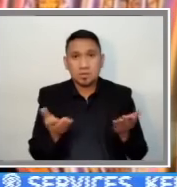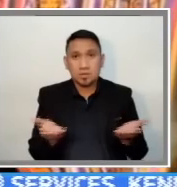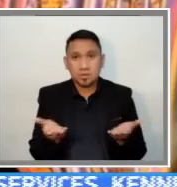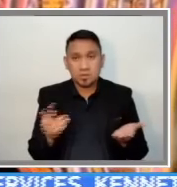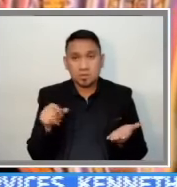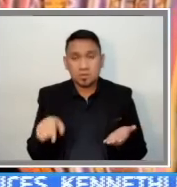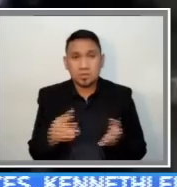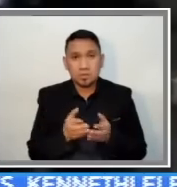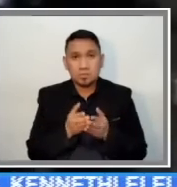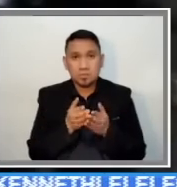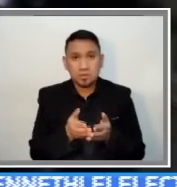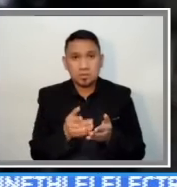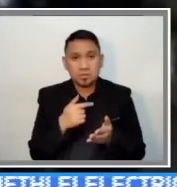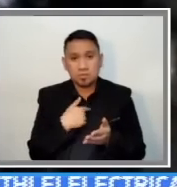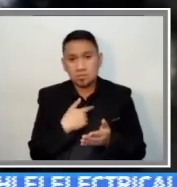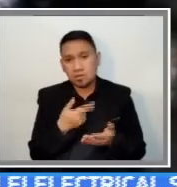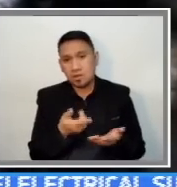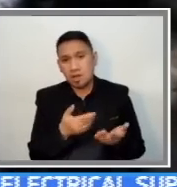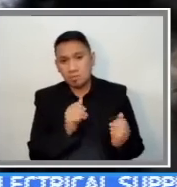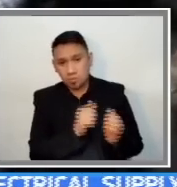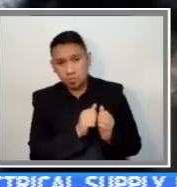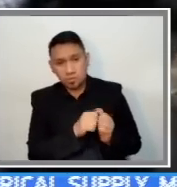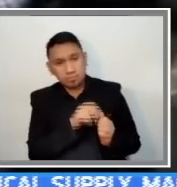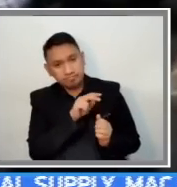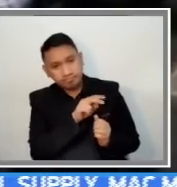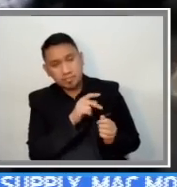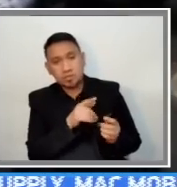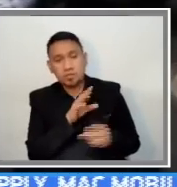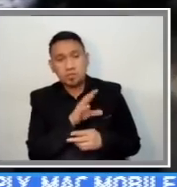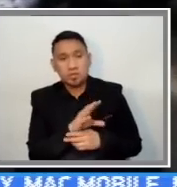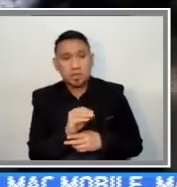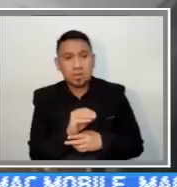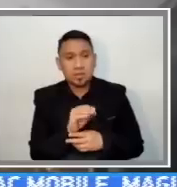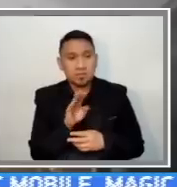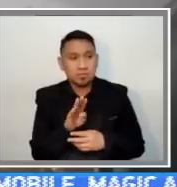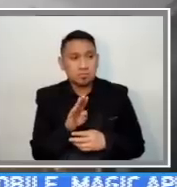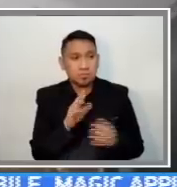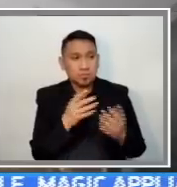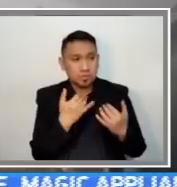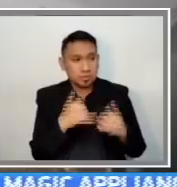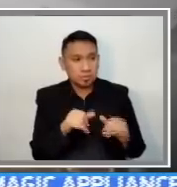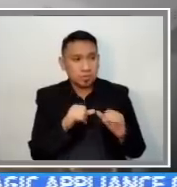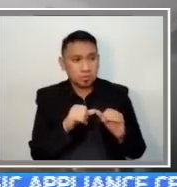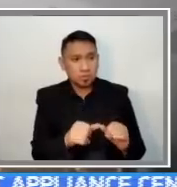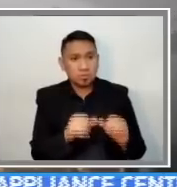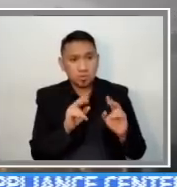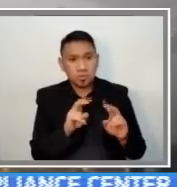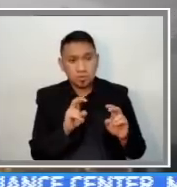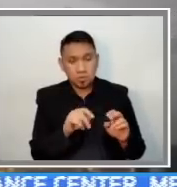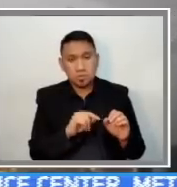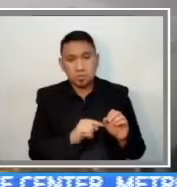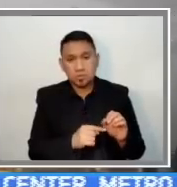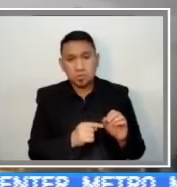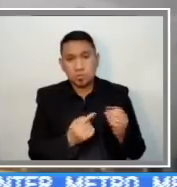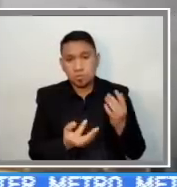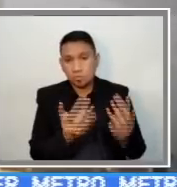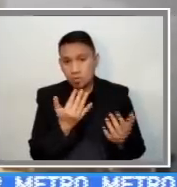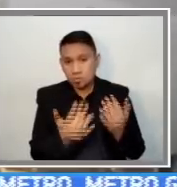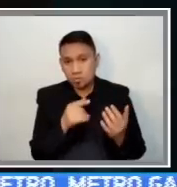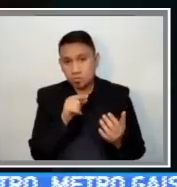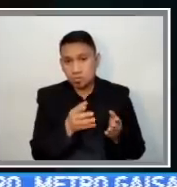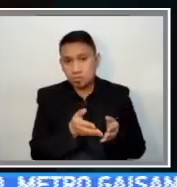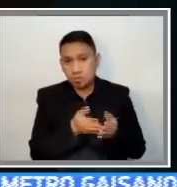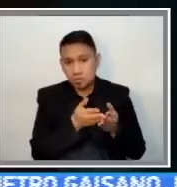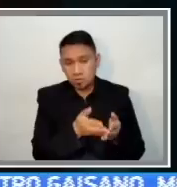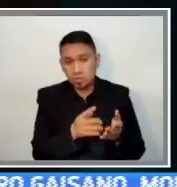ngayon na bumabaan na po yung mga Bureau of Fire for investigation na umuusok pa yung barko. Wala na pong mga tao sa patch